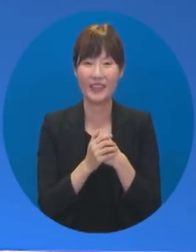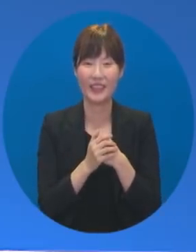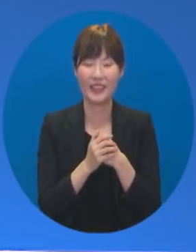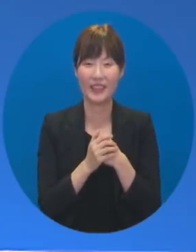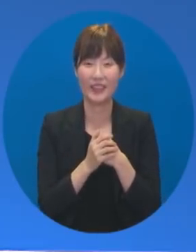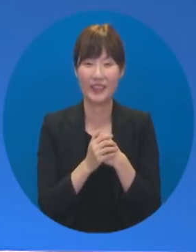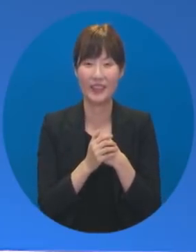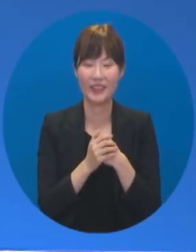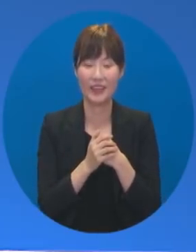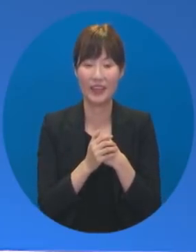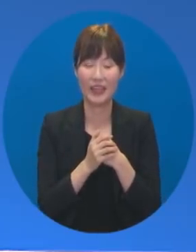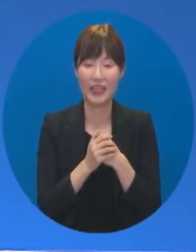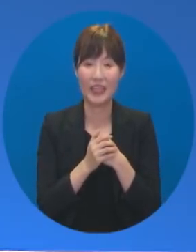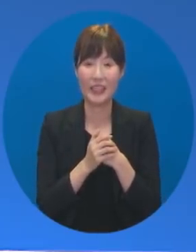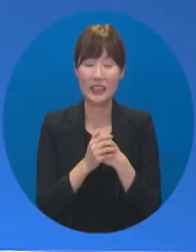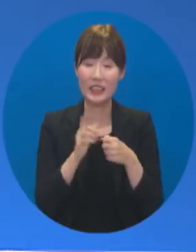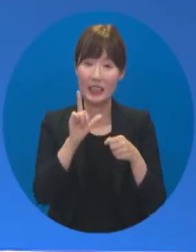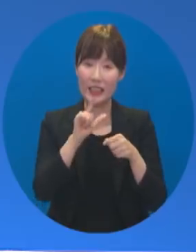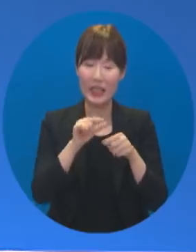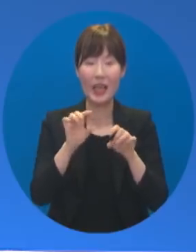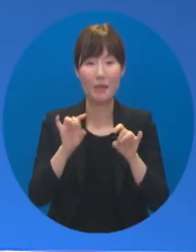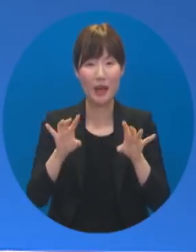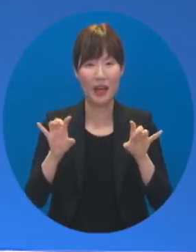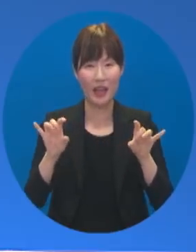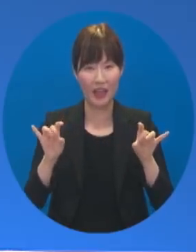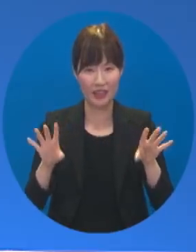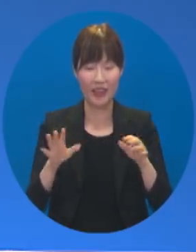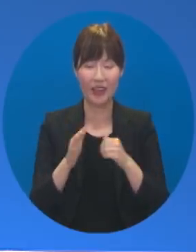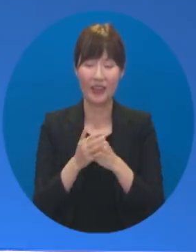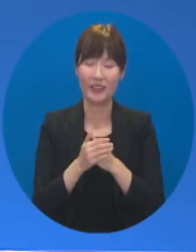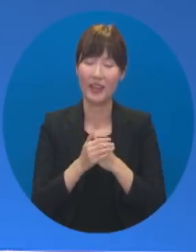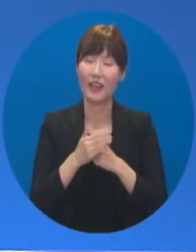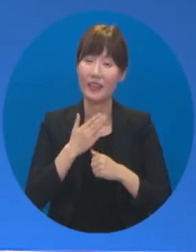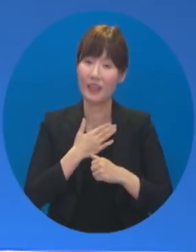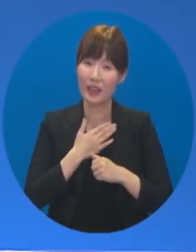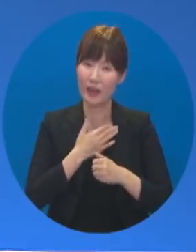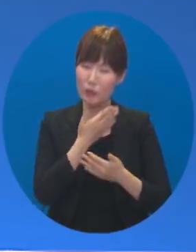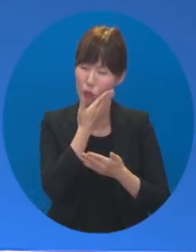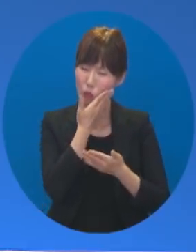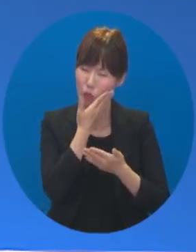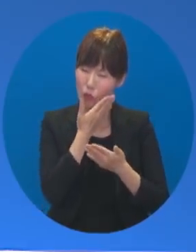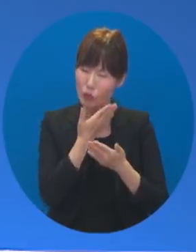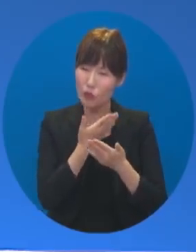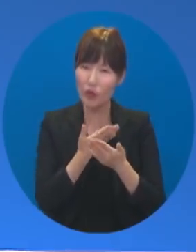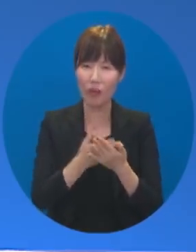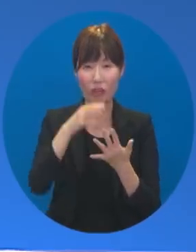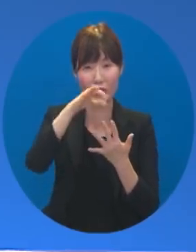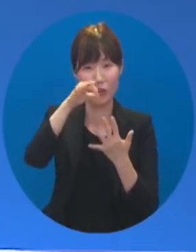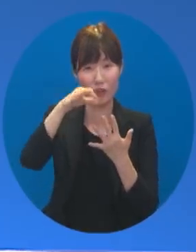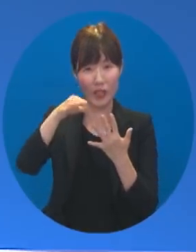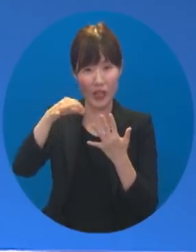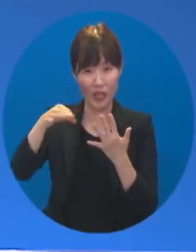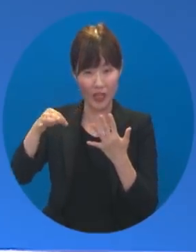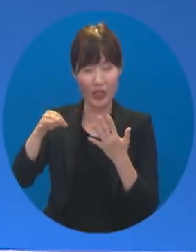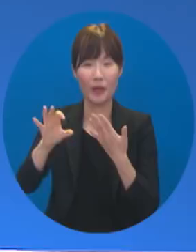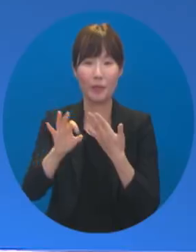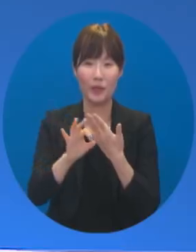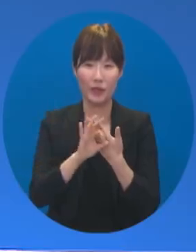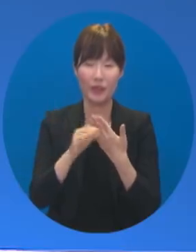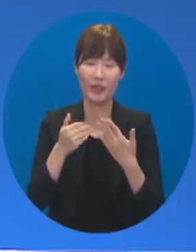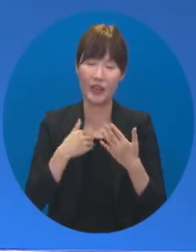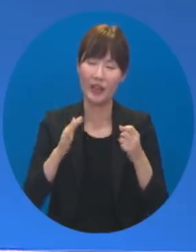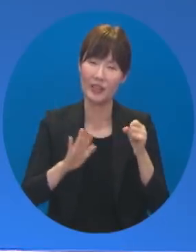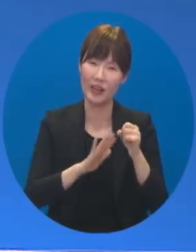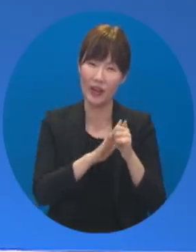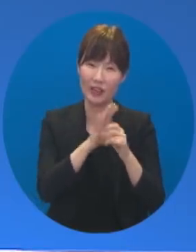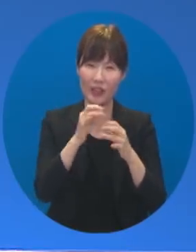그 순간순간에 내가 가장 소중한 것을 선택한다면 결국에 그것은 내가 사랑하는 사람들과 함께하는 것,